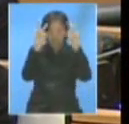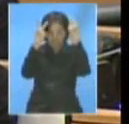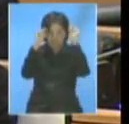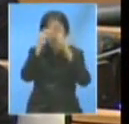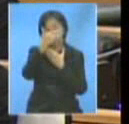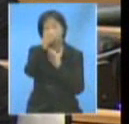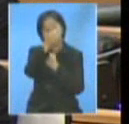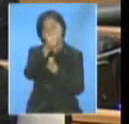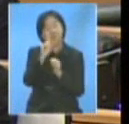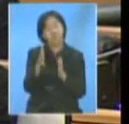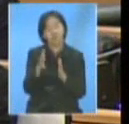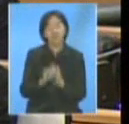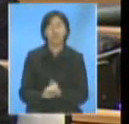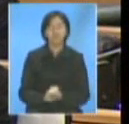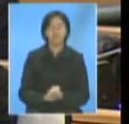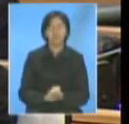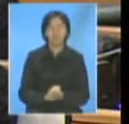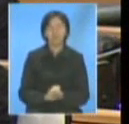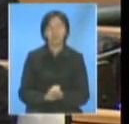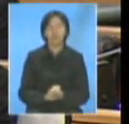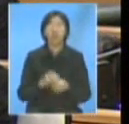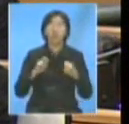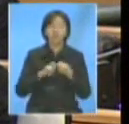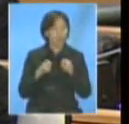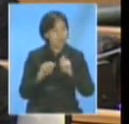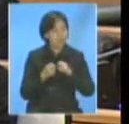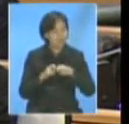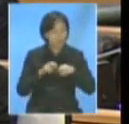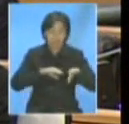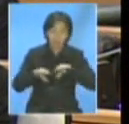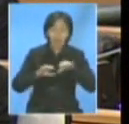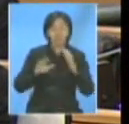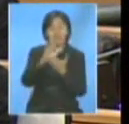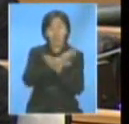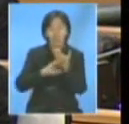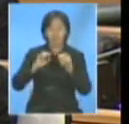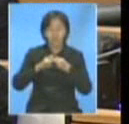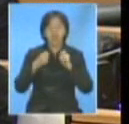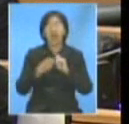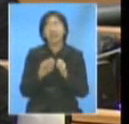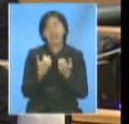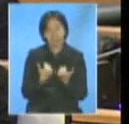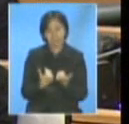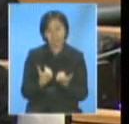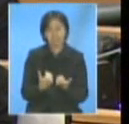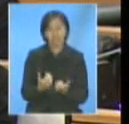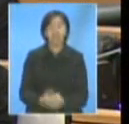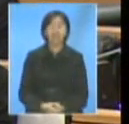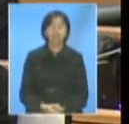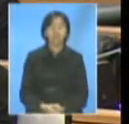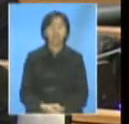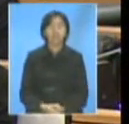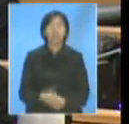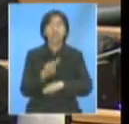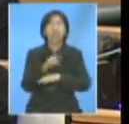ใจนี่ประเด็นปัญหาว่าการบริหารบ้านเมืองของนายกรัฐมนตรีในขณะนี้มันเป็นอย่างนี้ท่าน